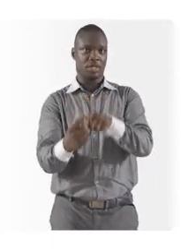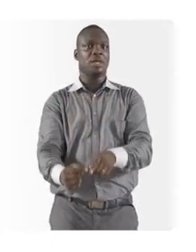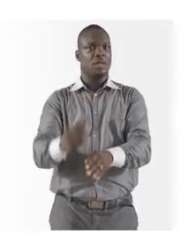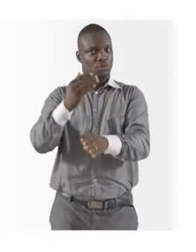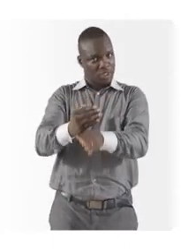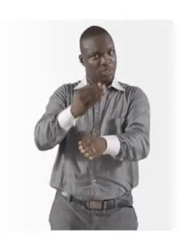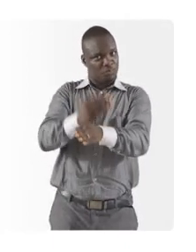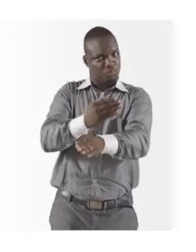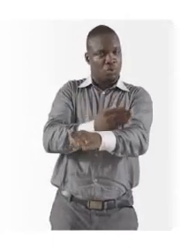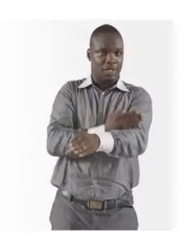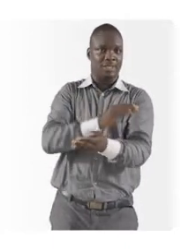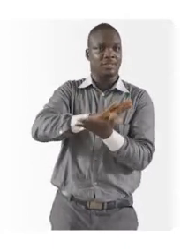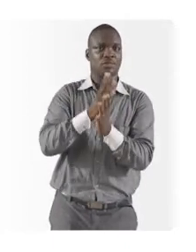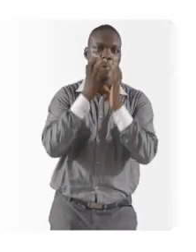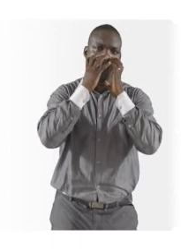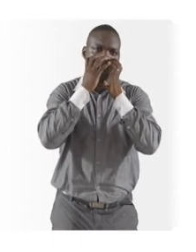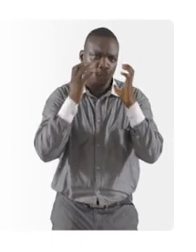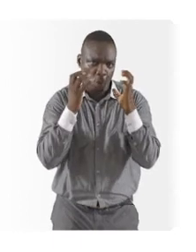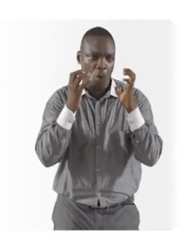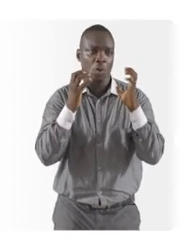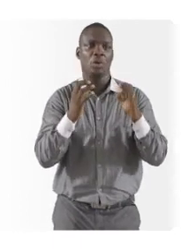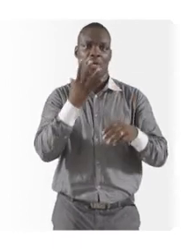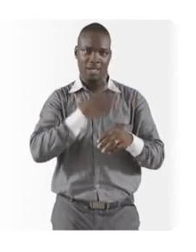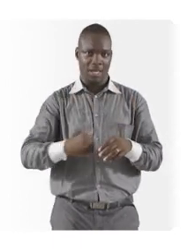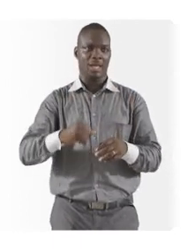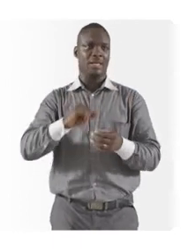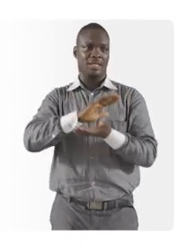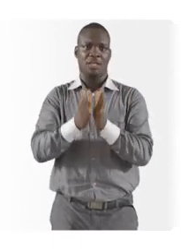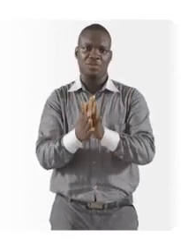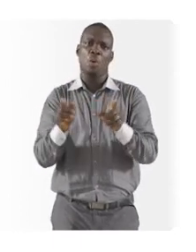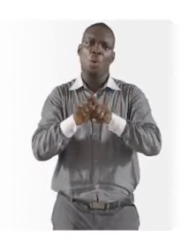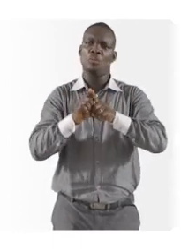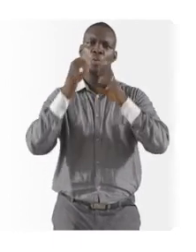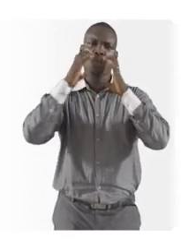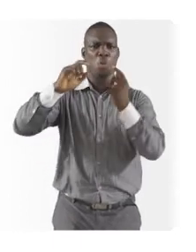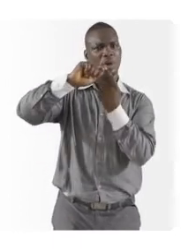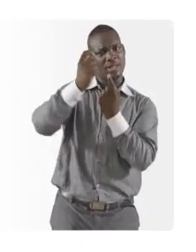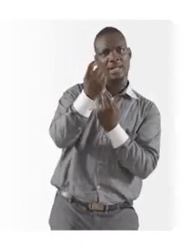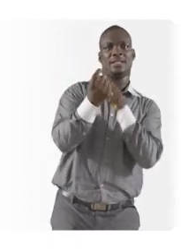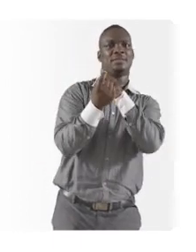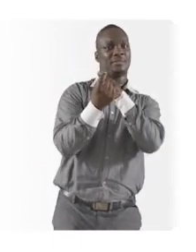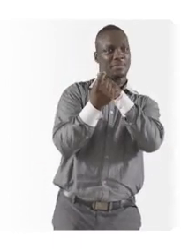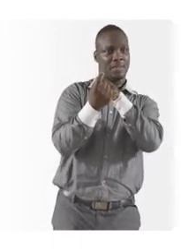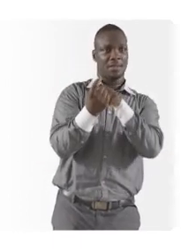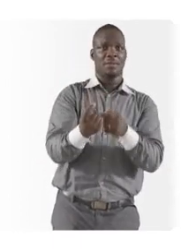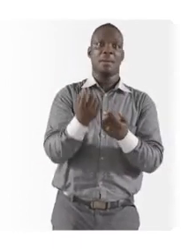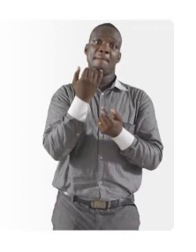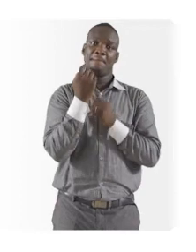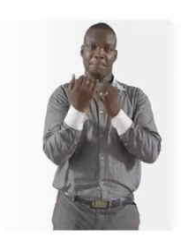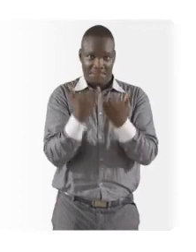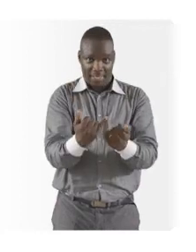restante grossit et devient une mégaspore. Le noyau de